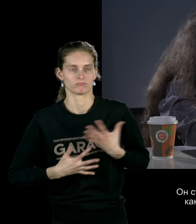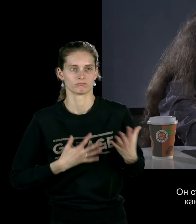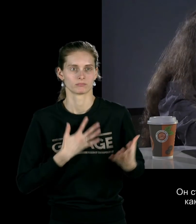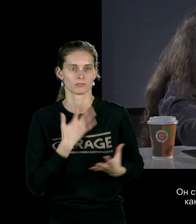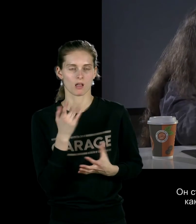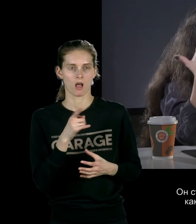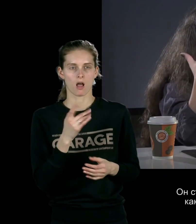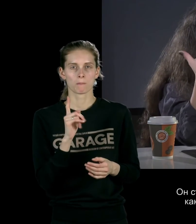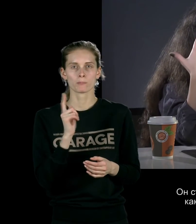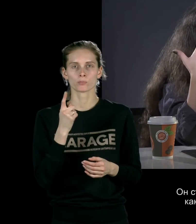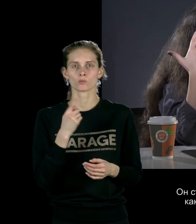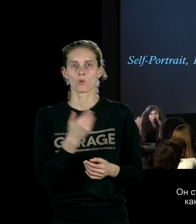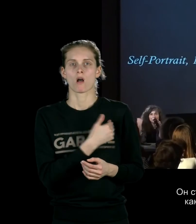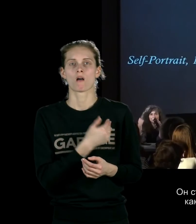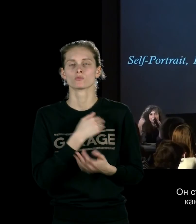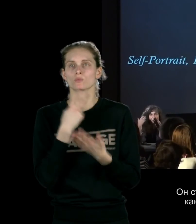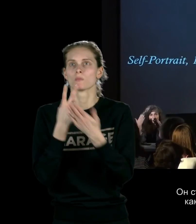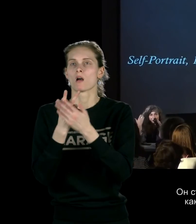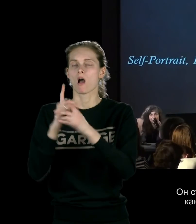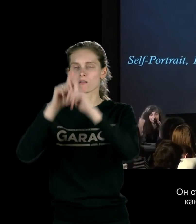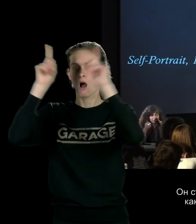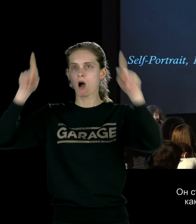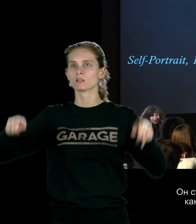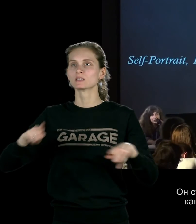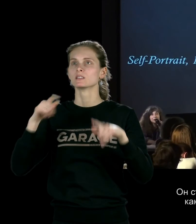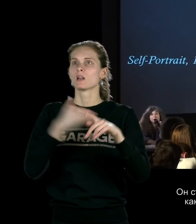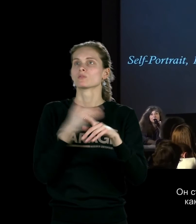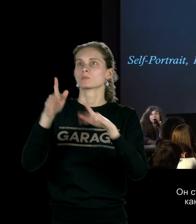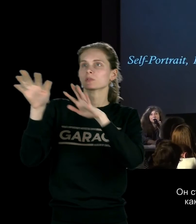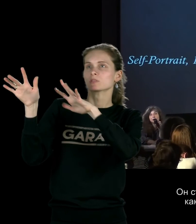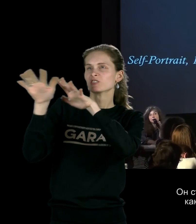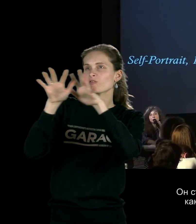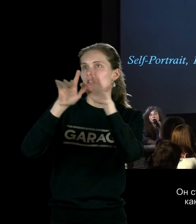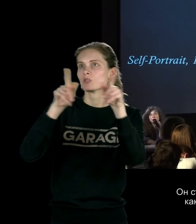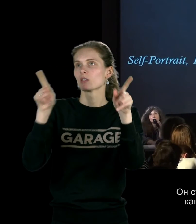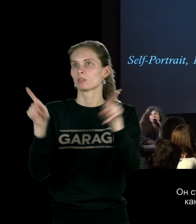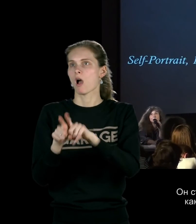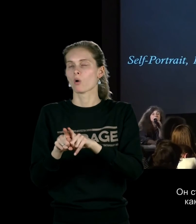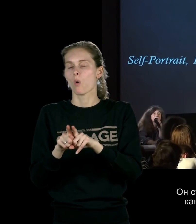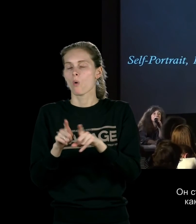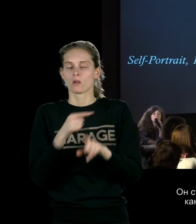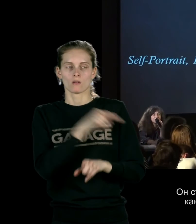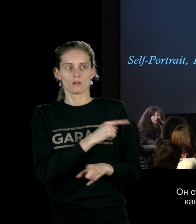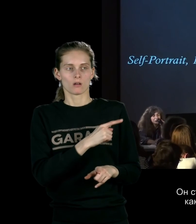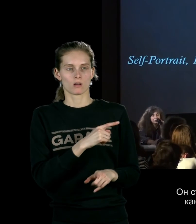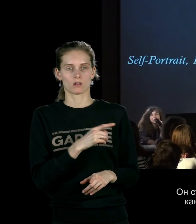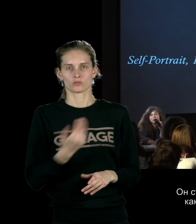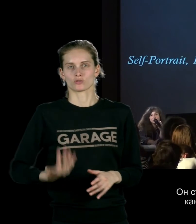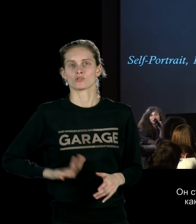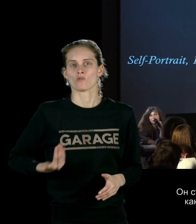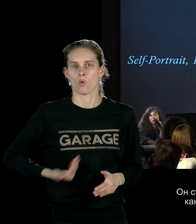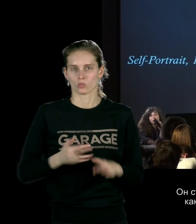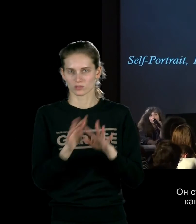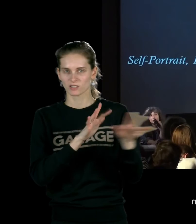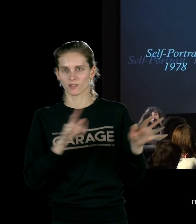картина двигалась а так же, как двигаются вот эти вот самые прекрасные дикие звери на каких-нибудь снимках, фотографиях из